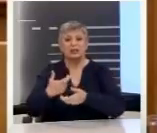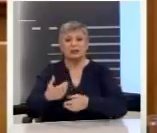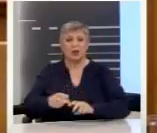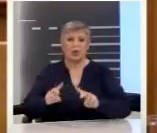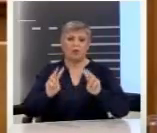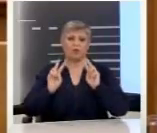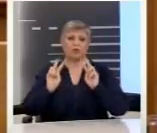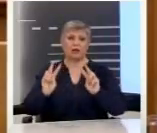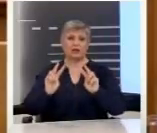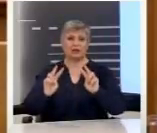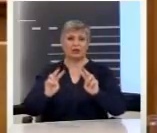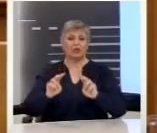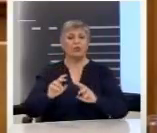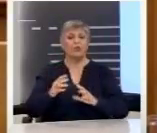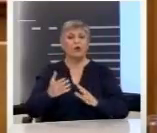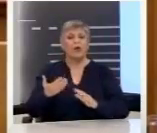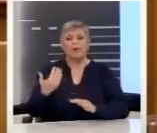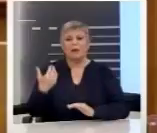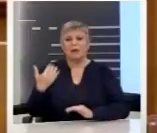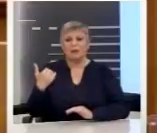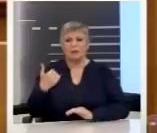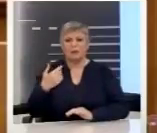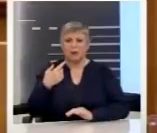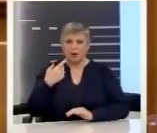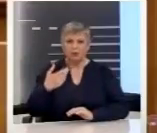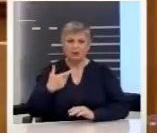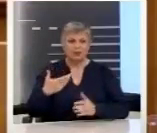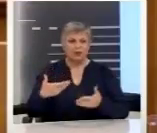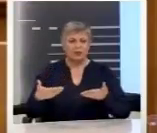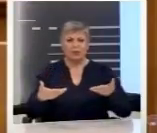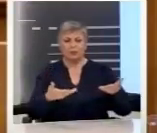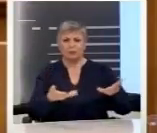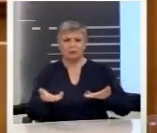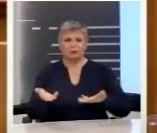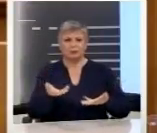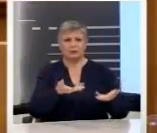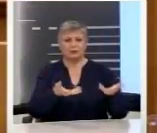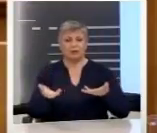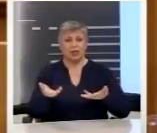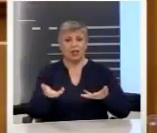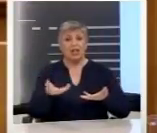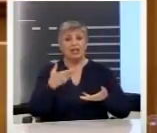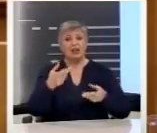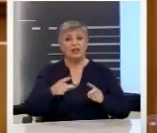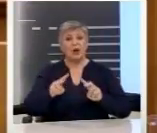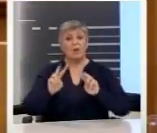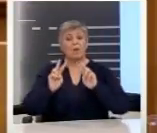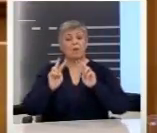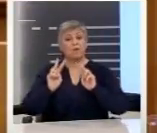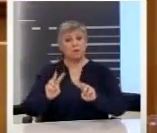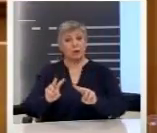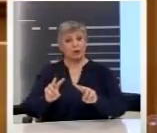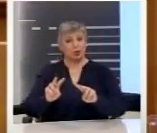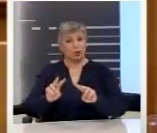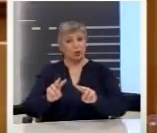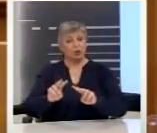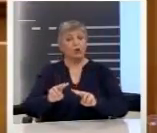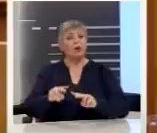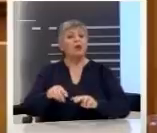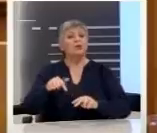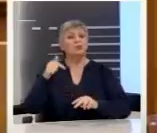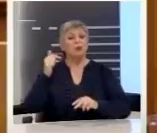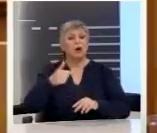και προηγουμένως βλέπαμε πως υπερασπιζόντουσαν το ΠΑΣΟΚ που αντιπολιτεύεται τότε τη Νέα